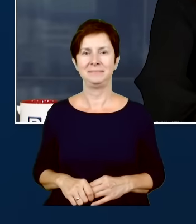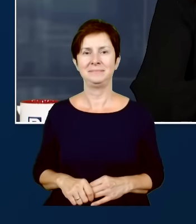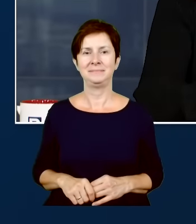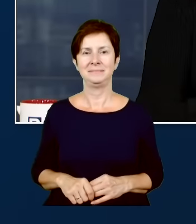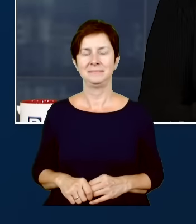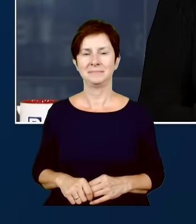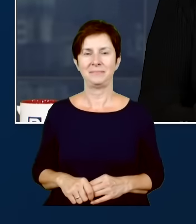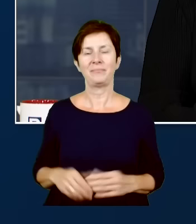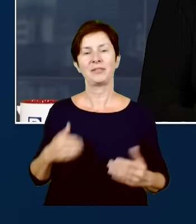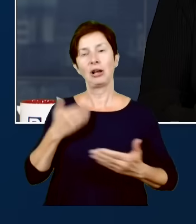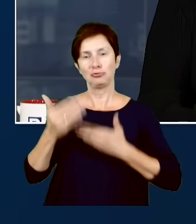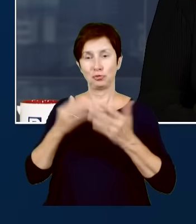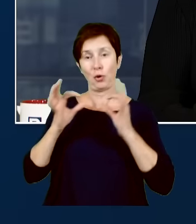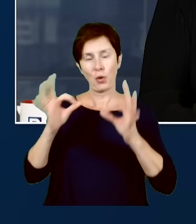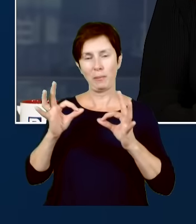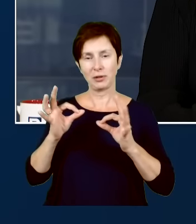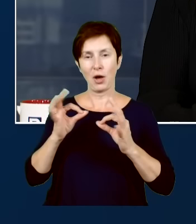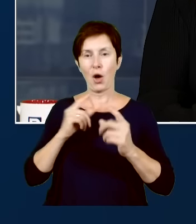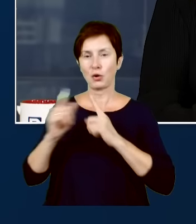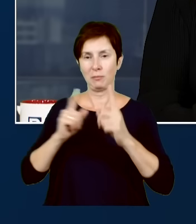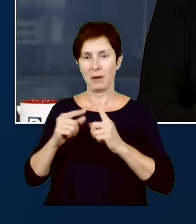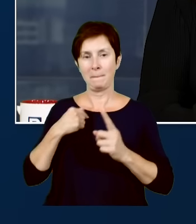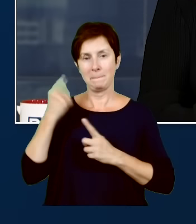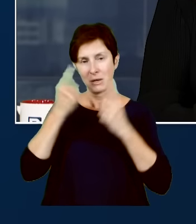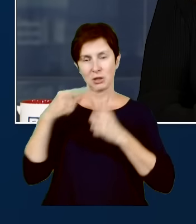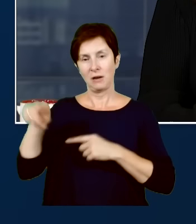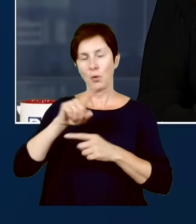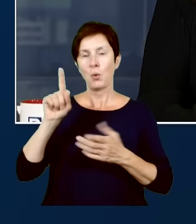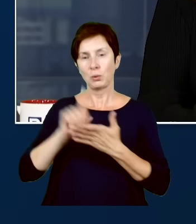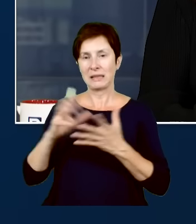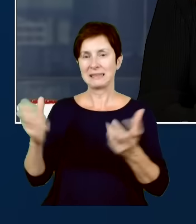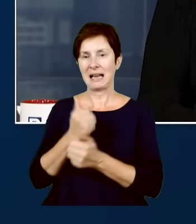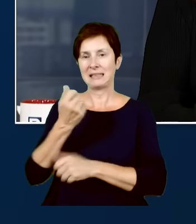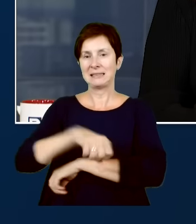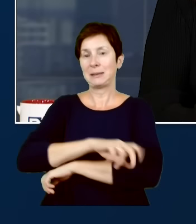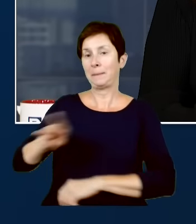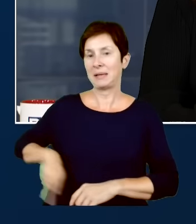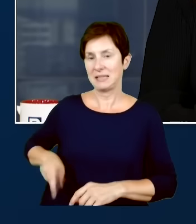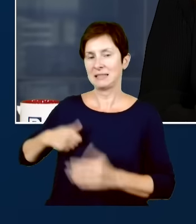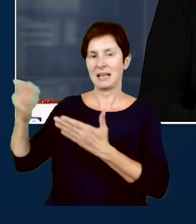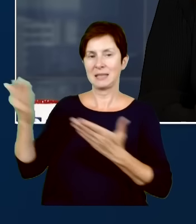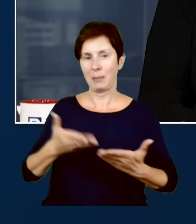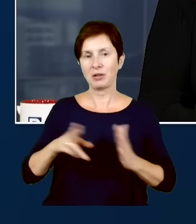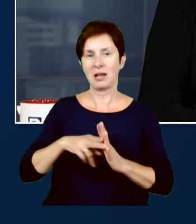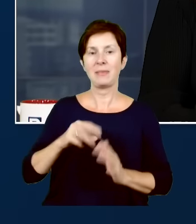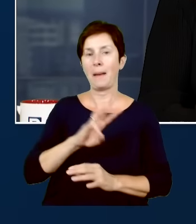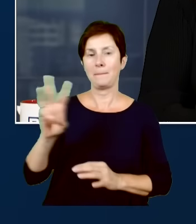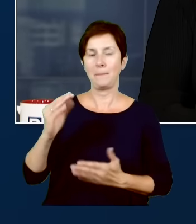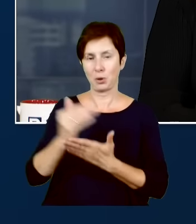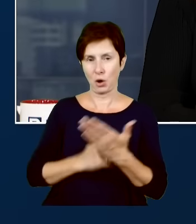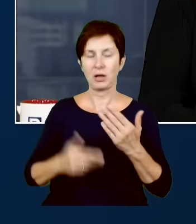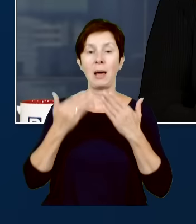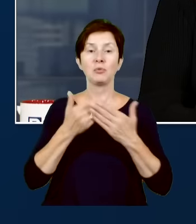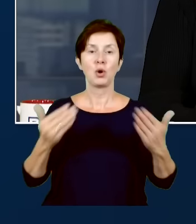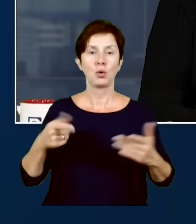owocnej rozmowy mam nadzieję że znajdziecie pana wiceministra i zapraszam na was program dziękując oczywiście naszym widzom